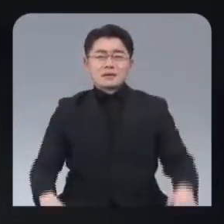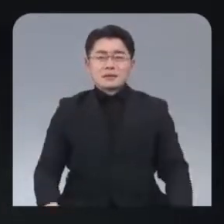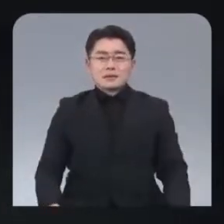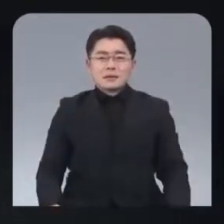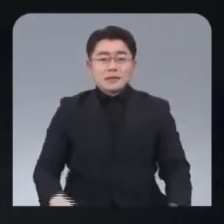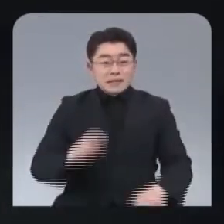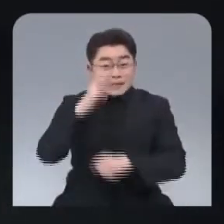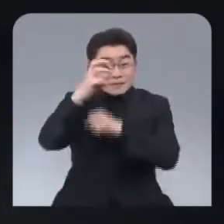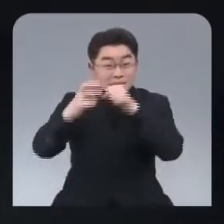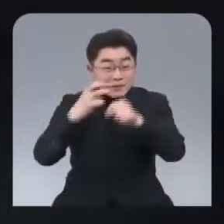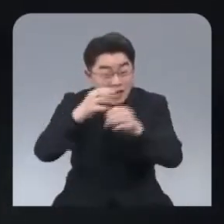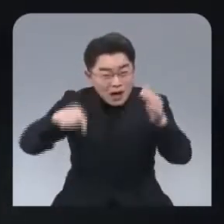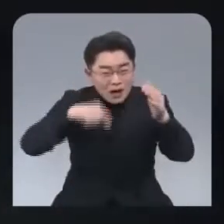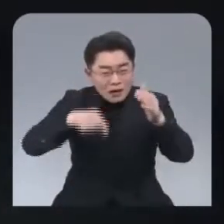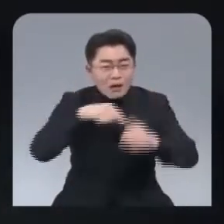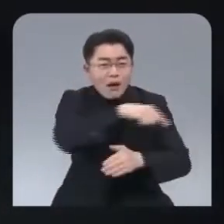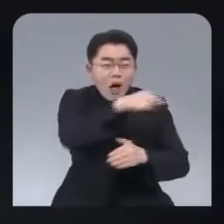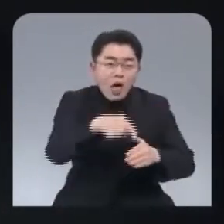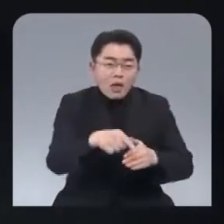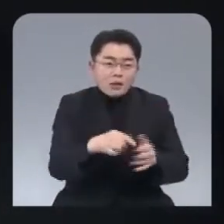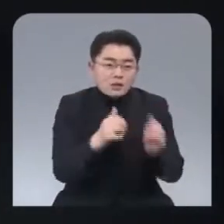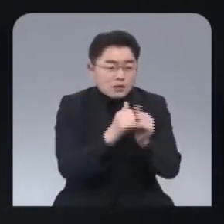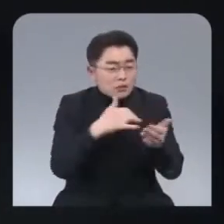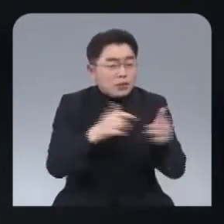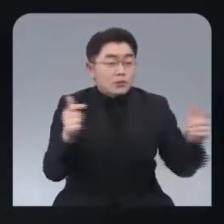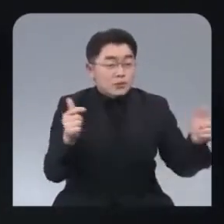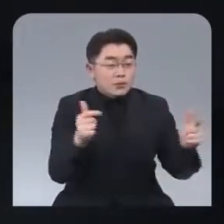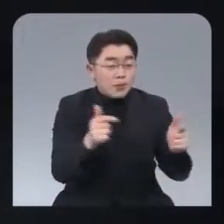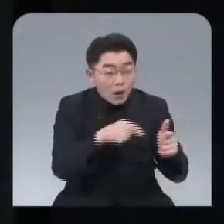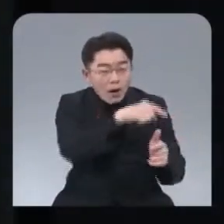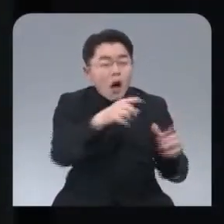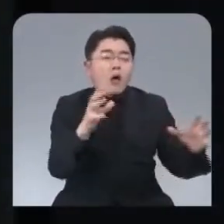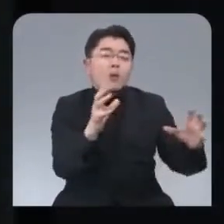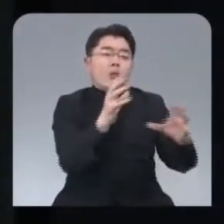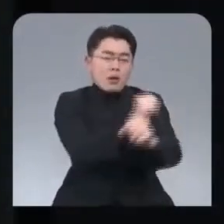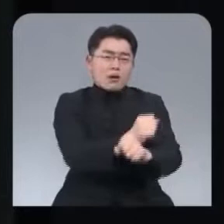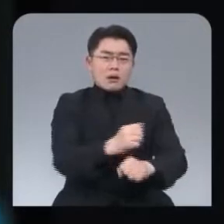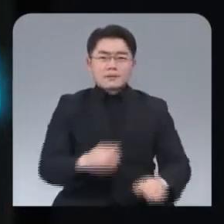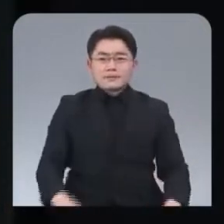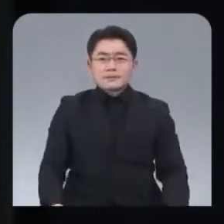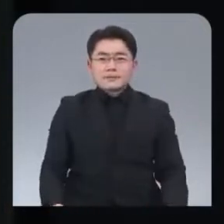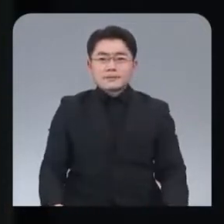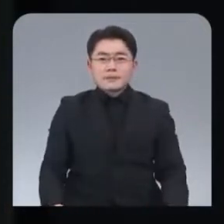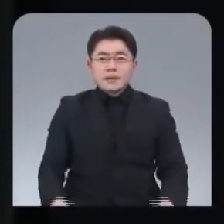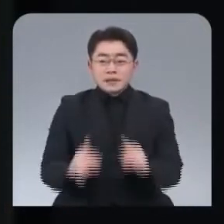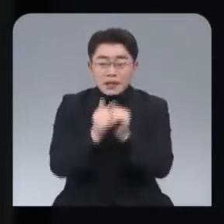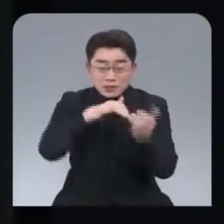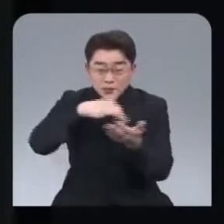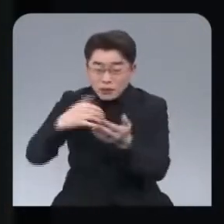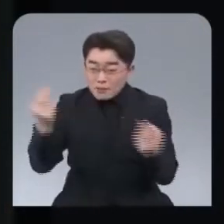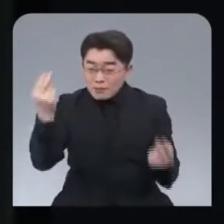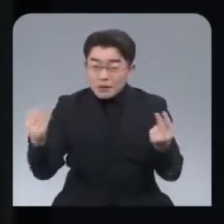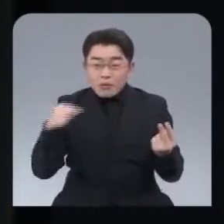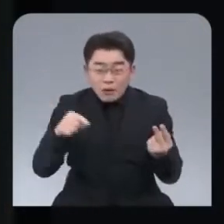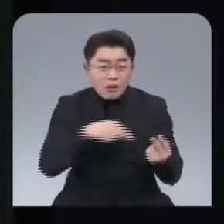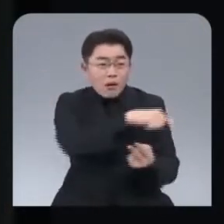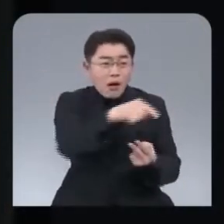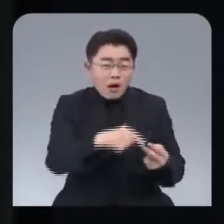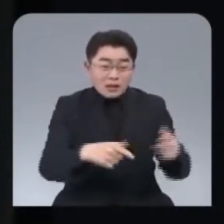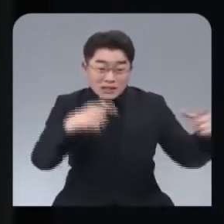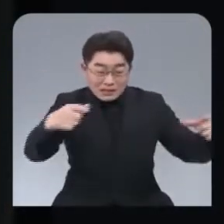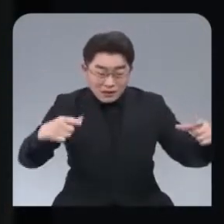지역 자체가 사라질 수 있는 속도입니다 인구 비율을 따져 지역이 사라질